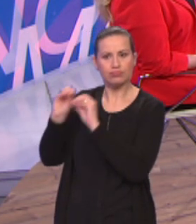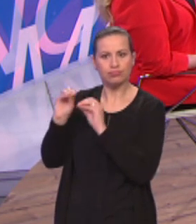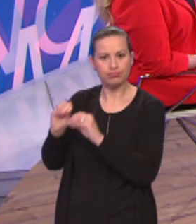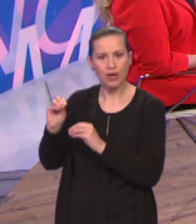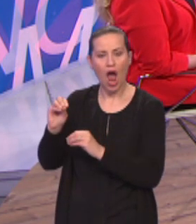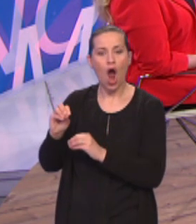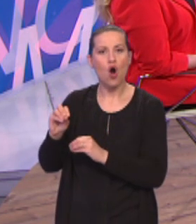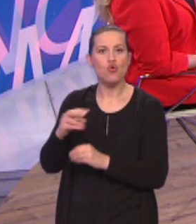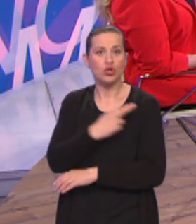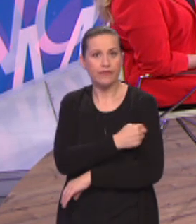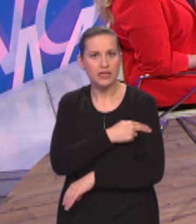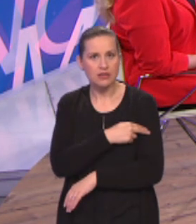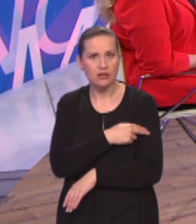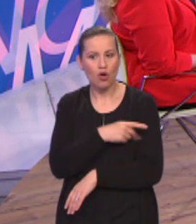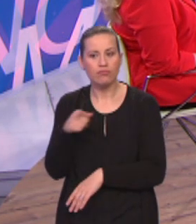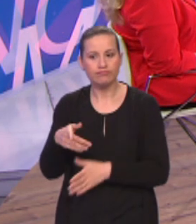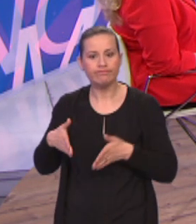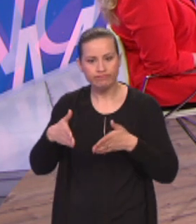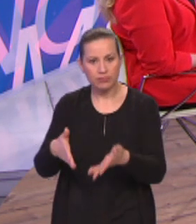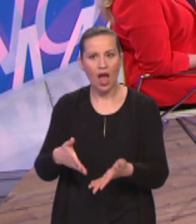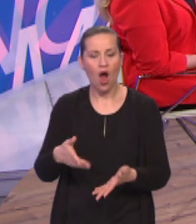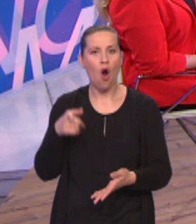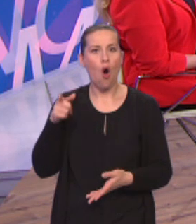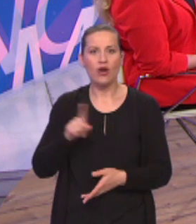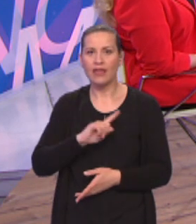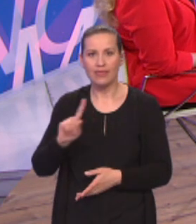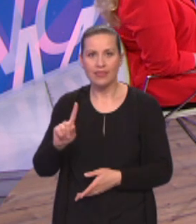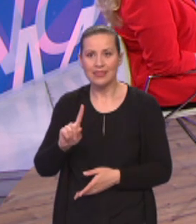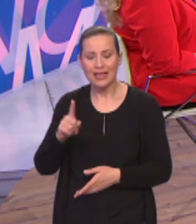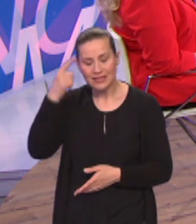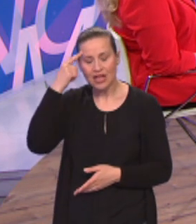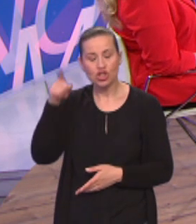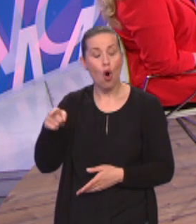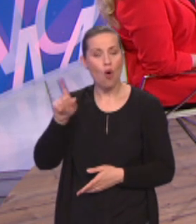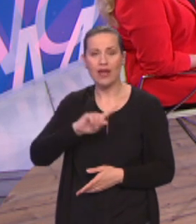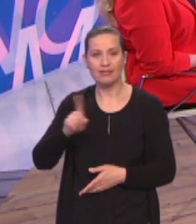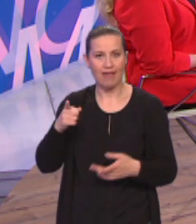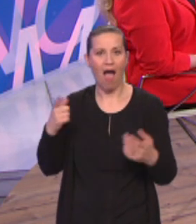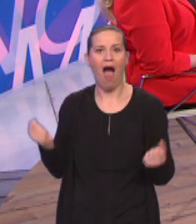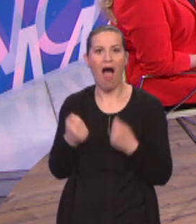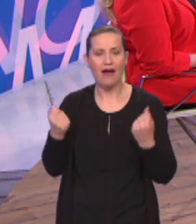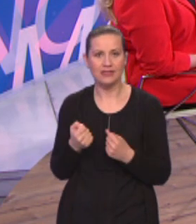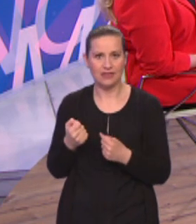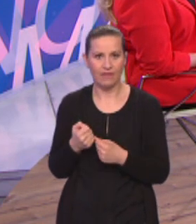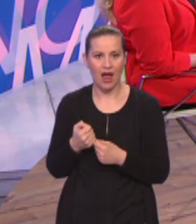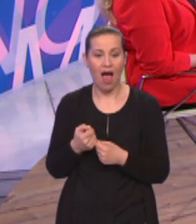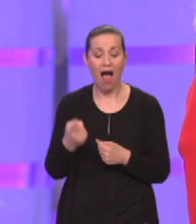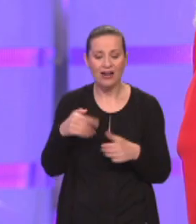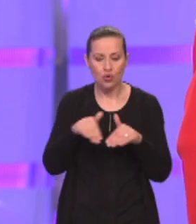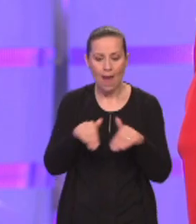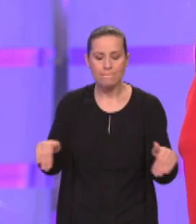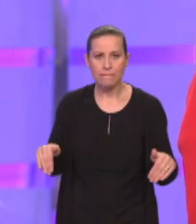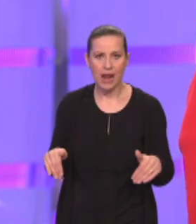Švicarskoj stoji tome na putu, što ne znači da ona već nije aktivna, što ne znači, dakle, već tu imamo prepreke.